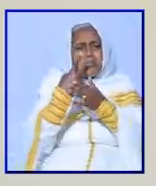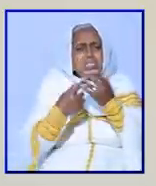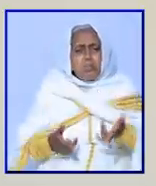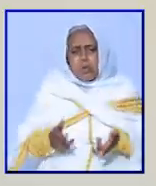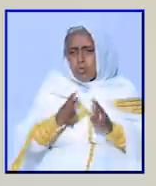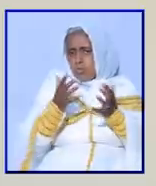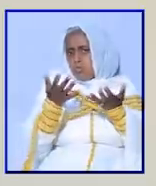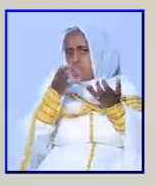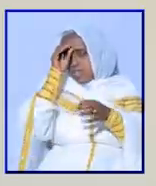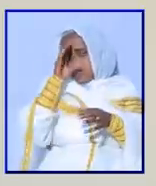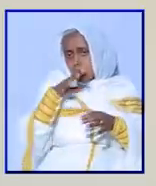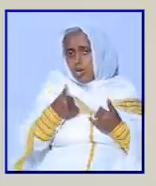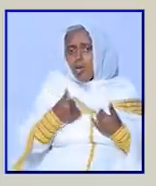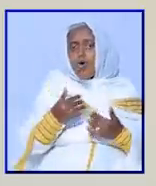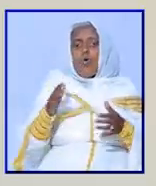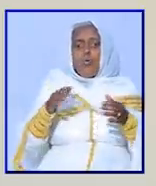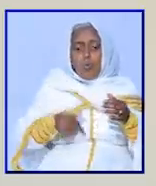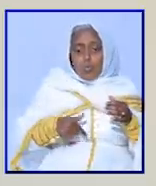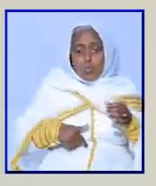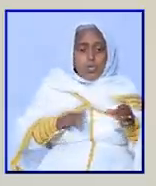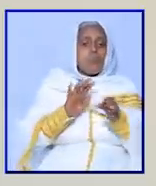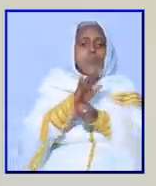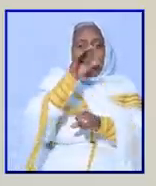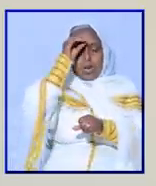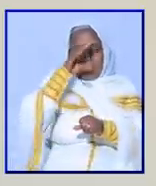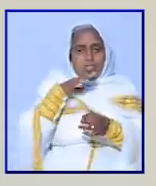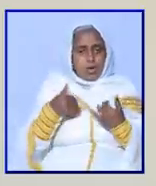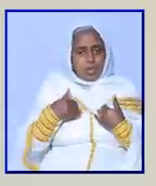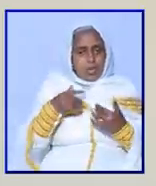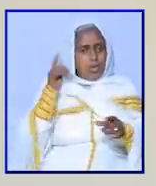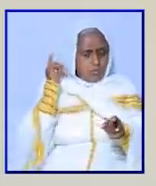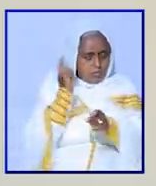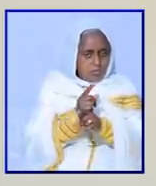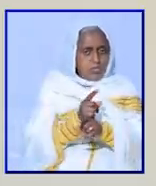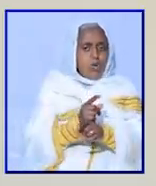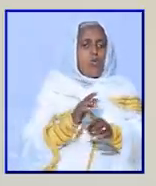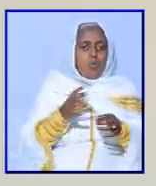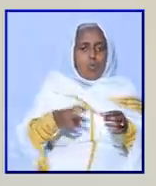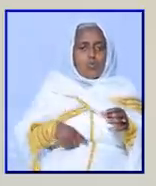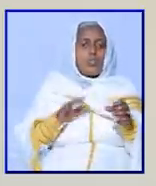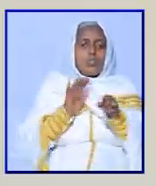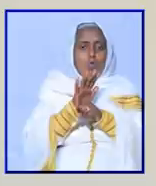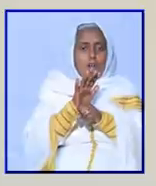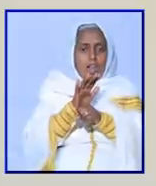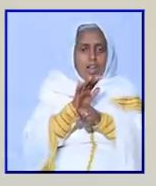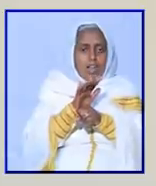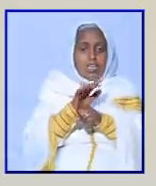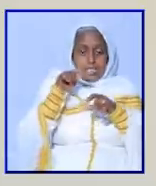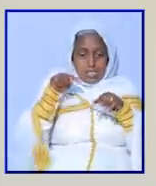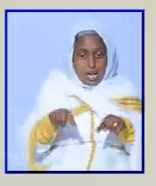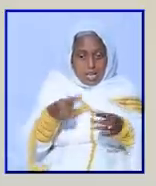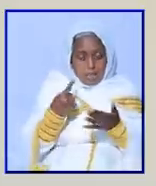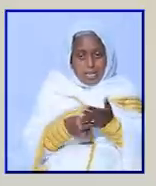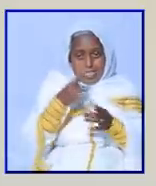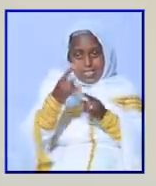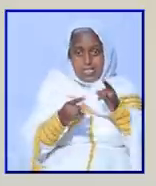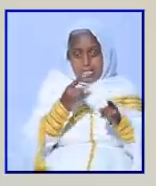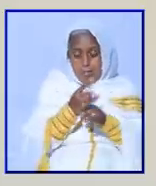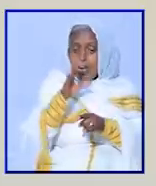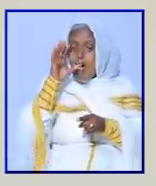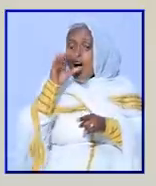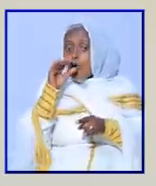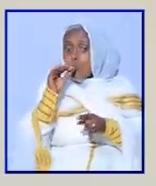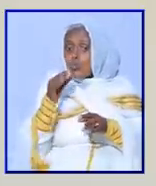አለ በዚህ ብቻ ዝም ብሎ መኖር የፈለገ ሆዱን መሙላት የፈለገ ሰው አለ ልክ ነው ሆዱን ይሞላል